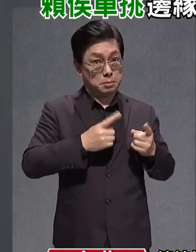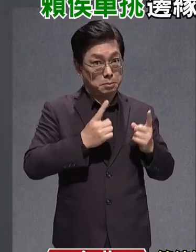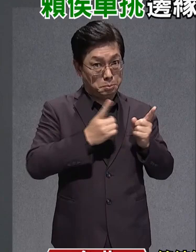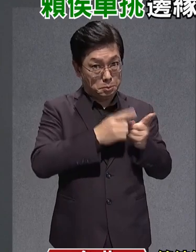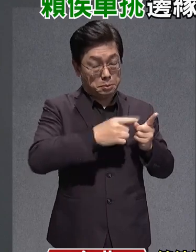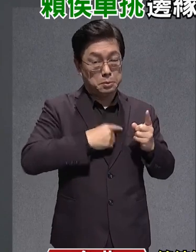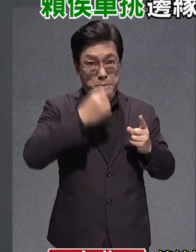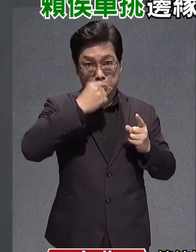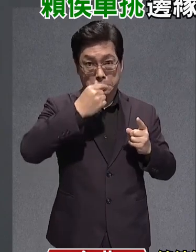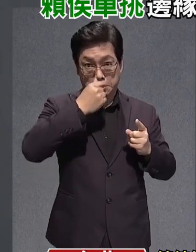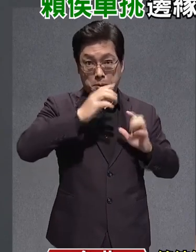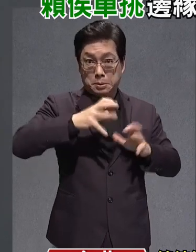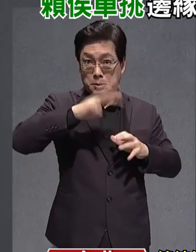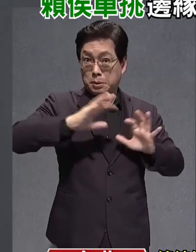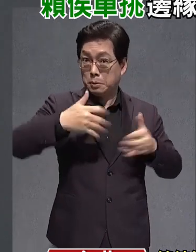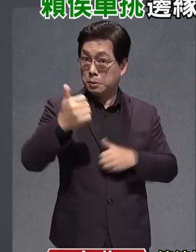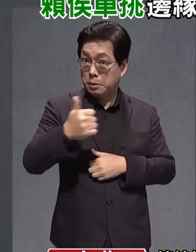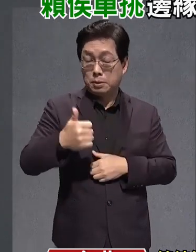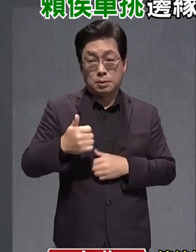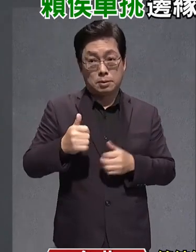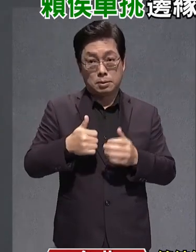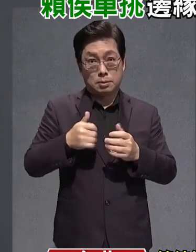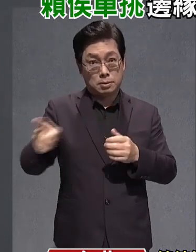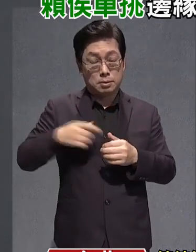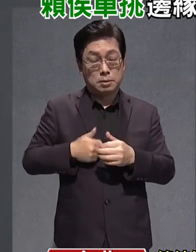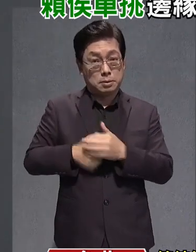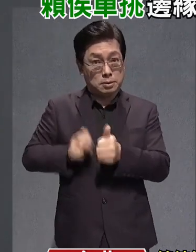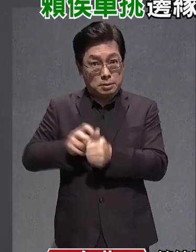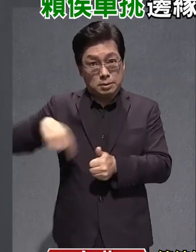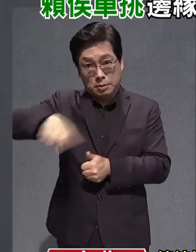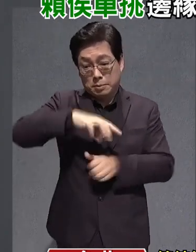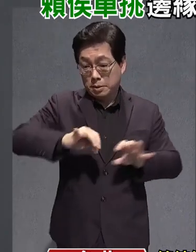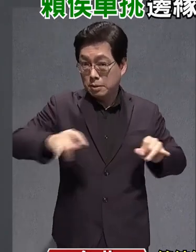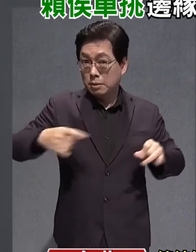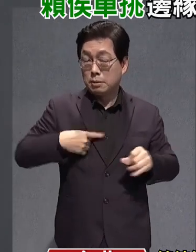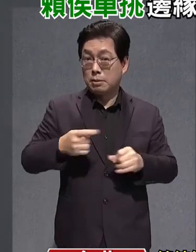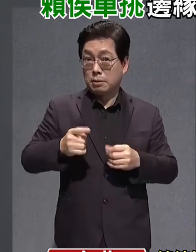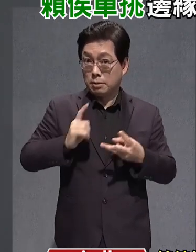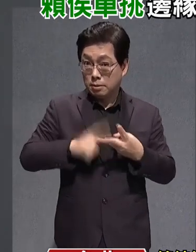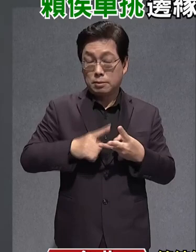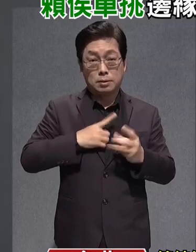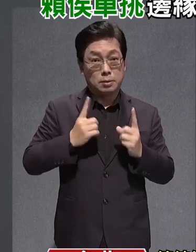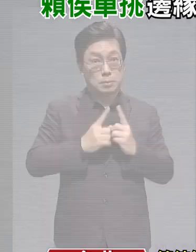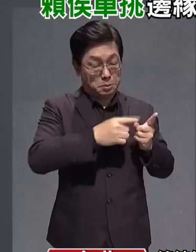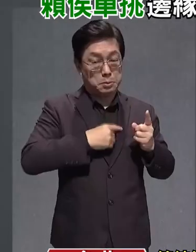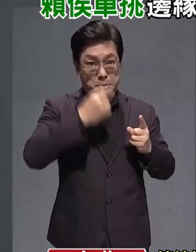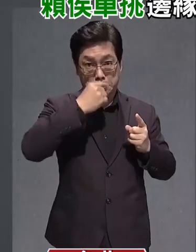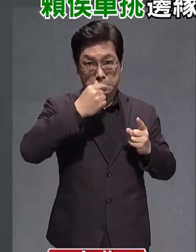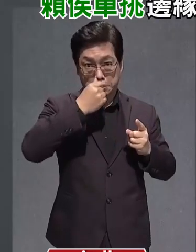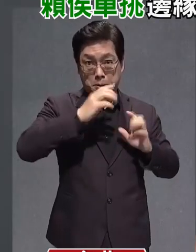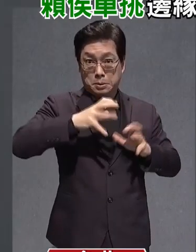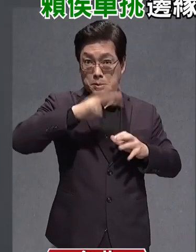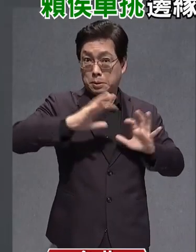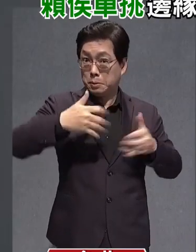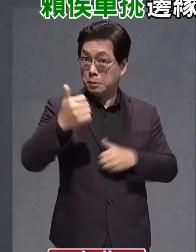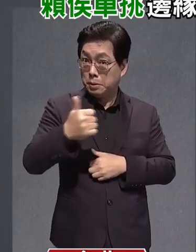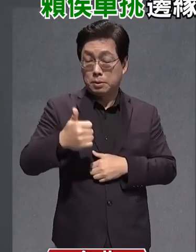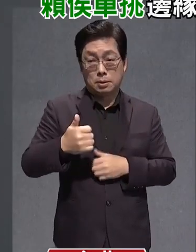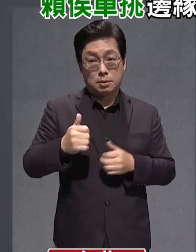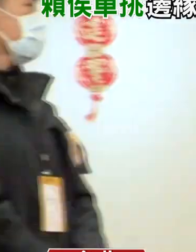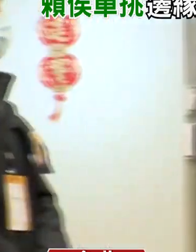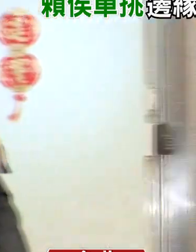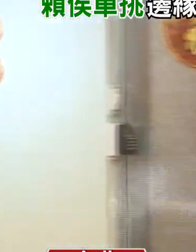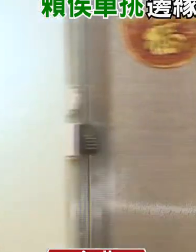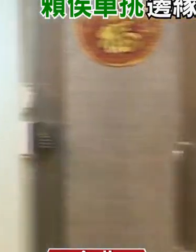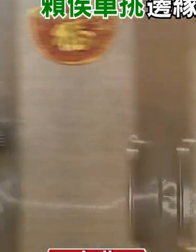吗？对得起生养他们这块土地吗？对得起广大的台湾人民吗？ 大打一中牌，狂骂国民党